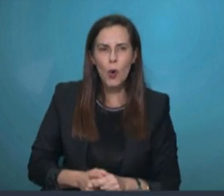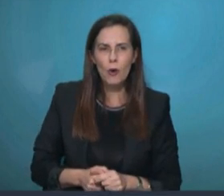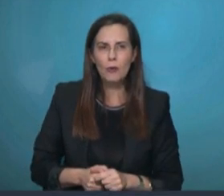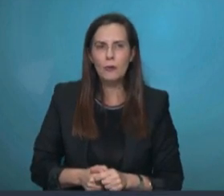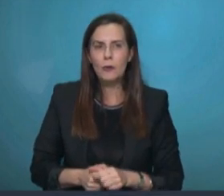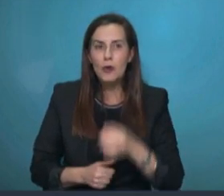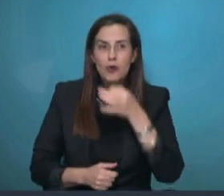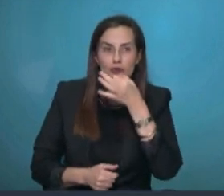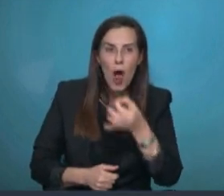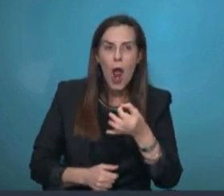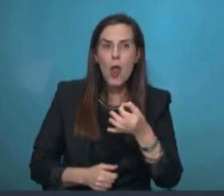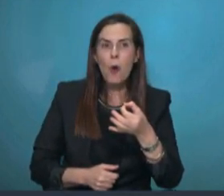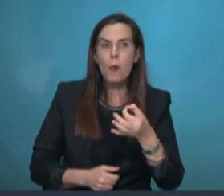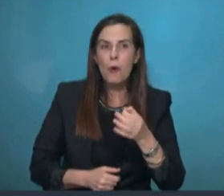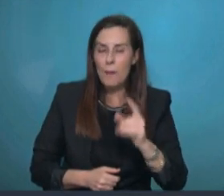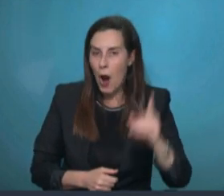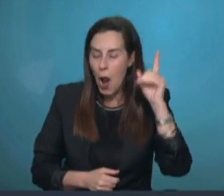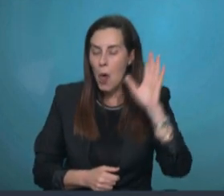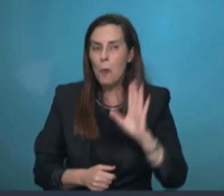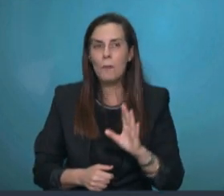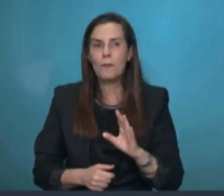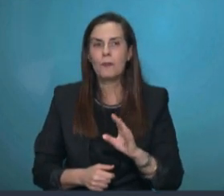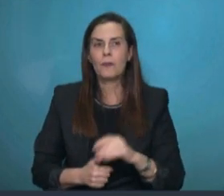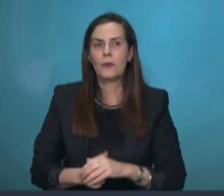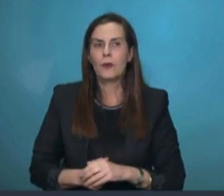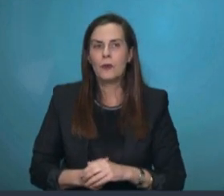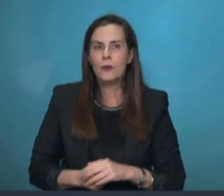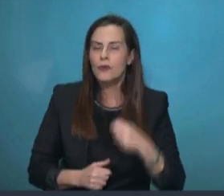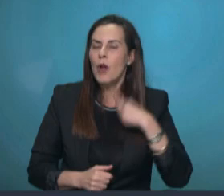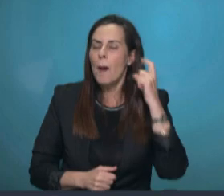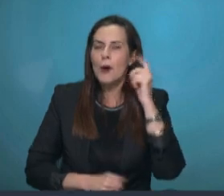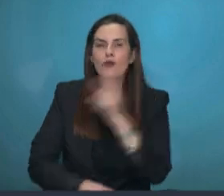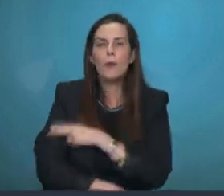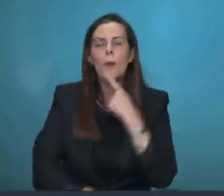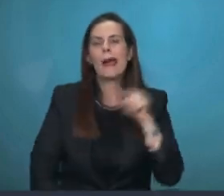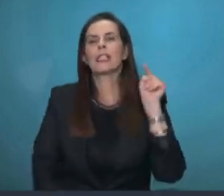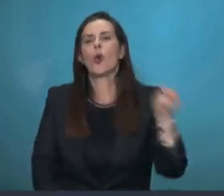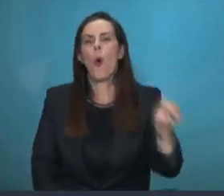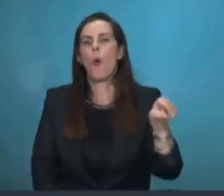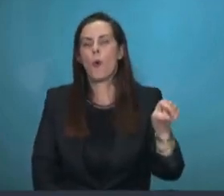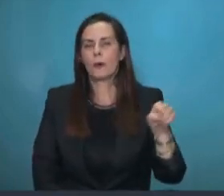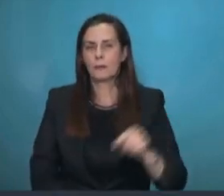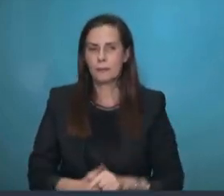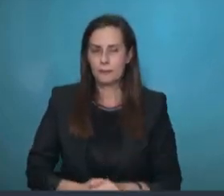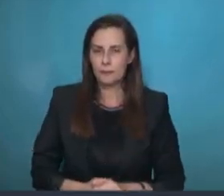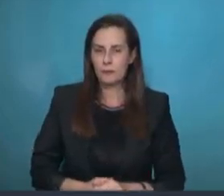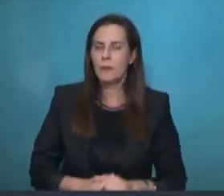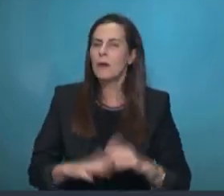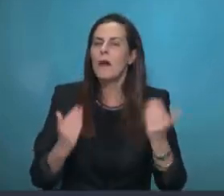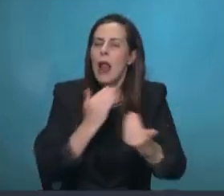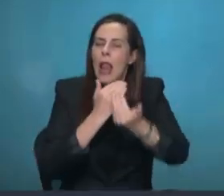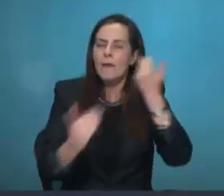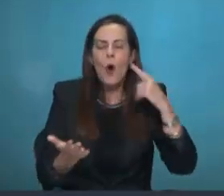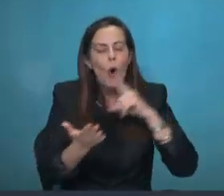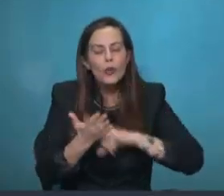אמרתי, למעלה וזה, הם עלו, ונדמה לי ששמעתי שהם אומרים, הנה. קדמו לזה חודשי עבודה של